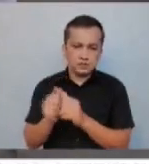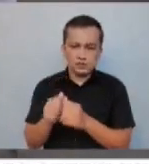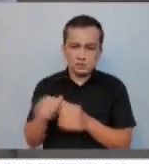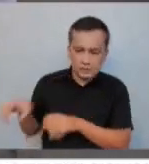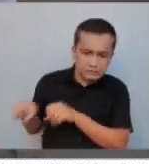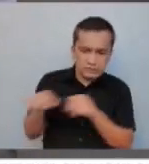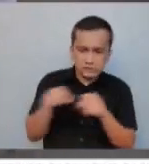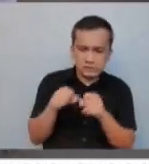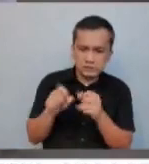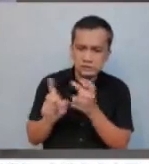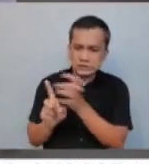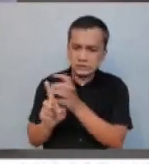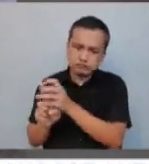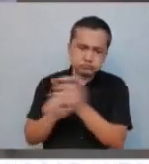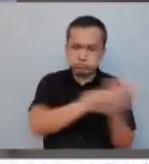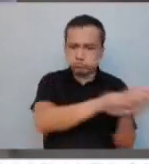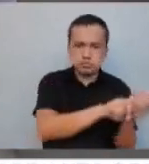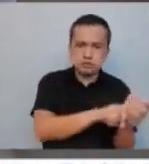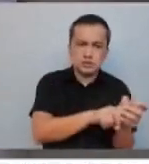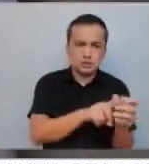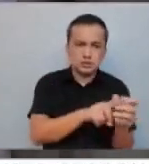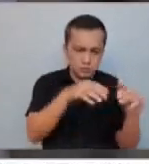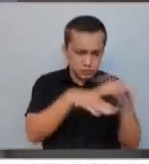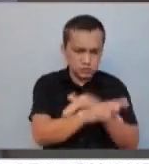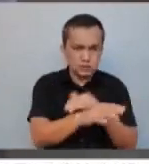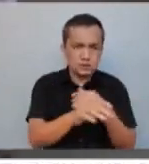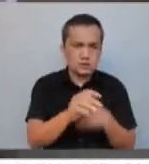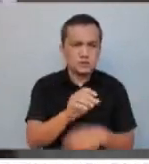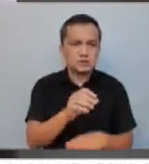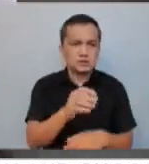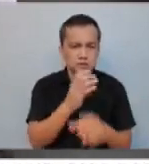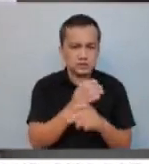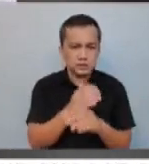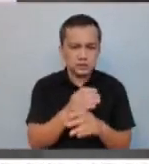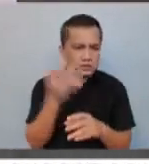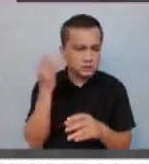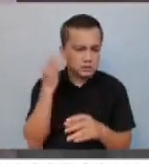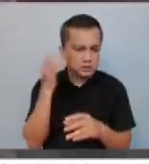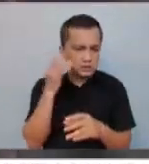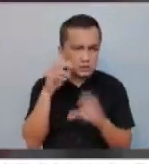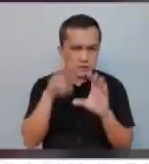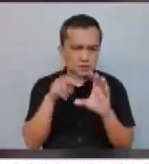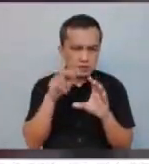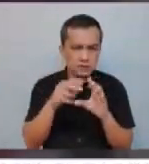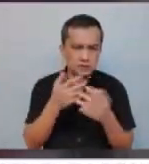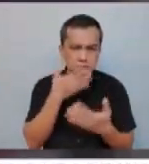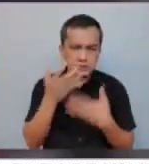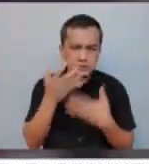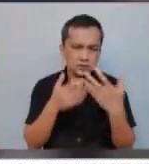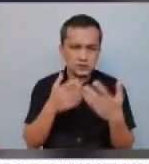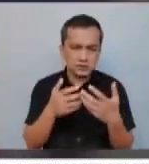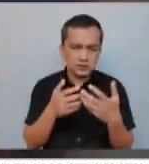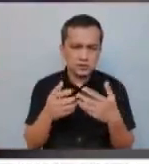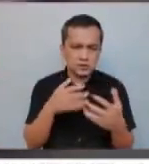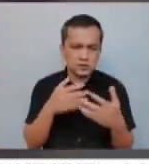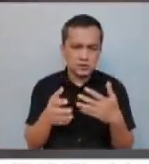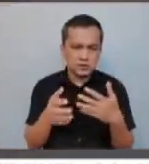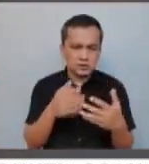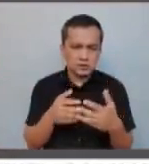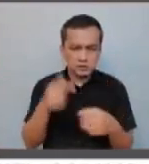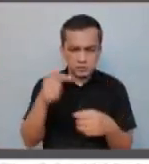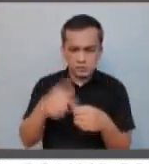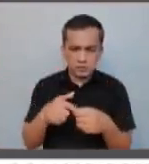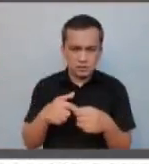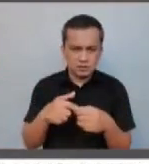ang nasabing lalaki upang maipasok sa sasakyan. Maririnig din sa video ang sigawan at kahit ang nagpapagasolina